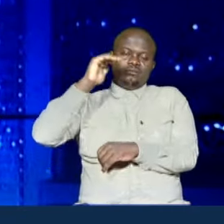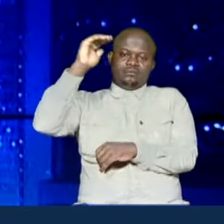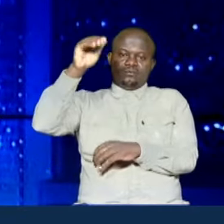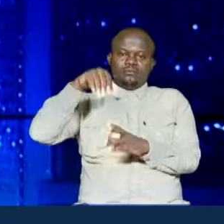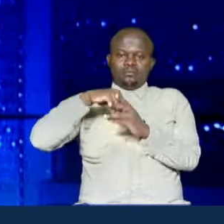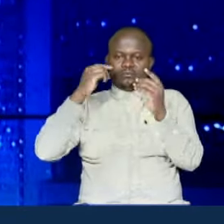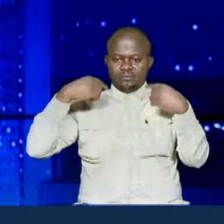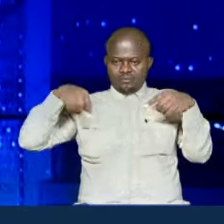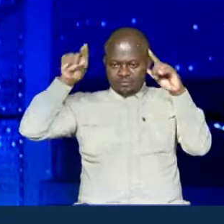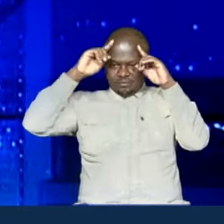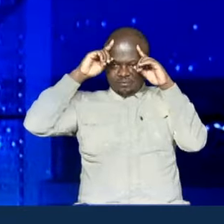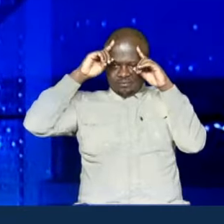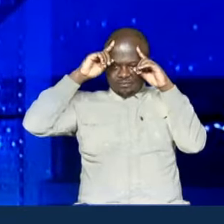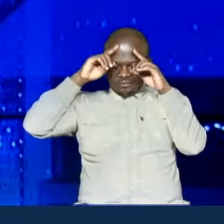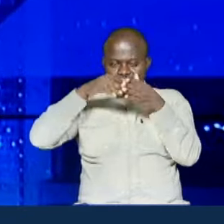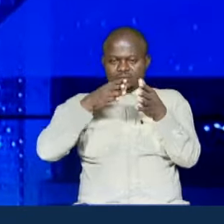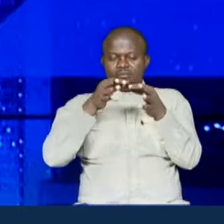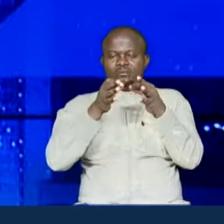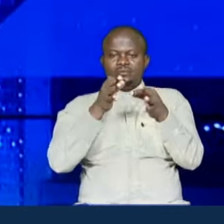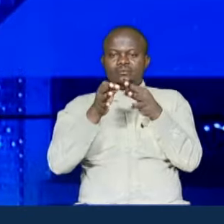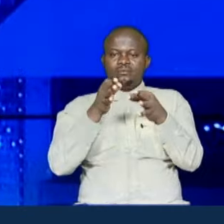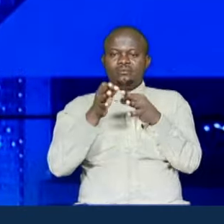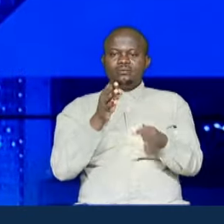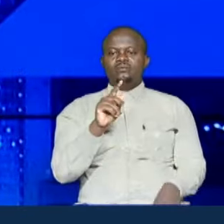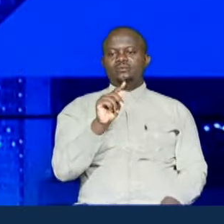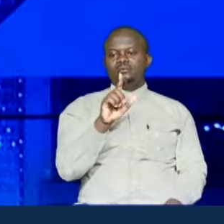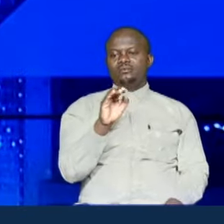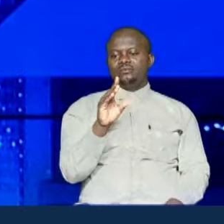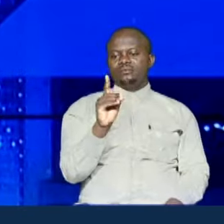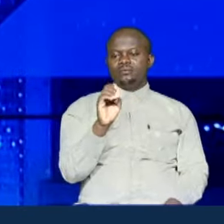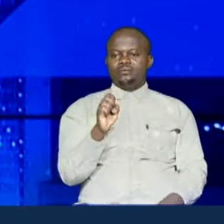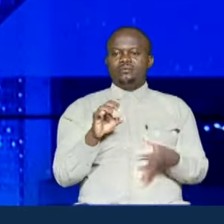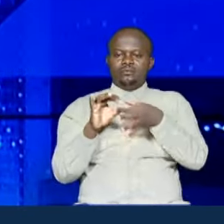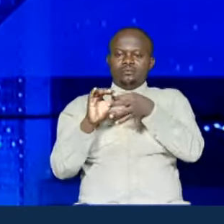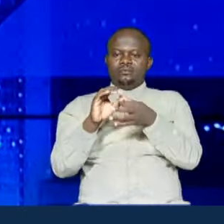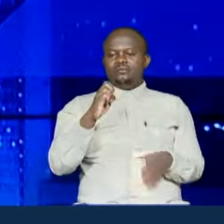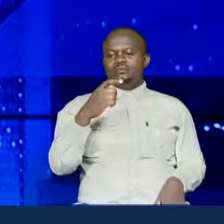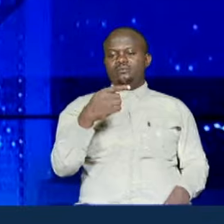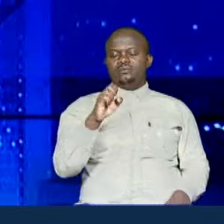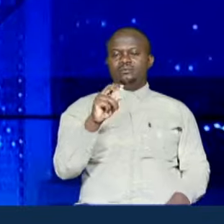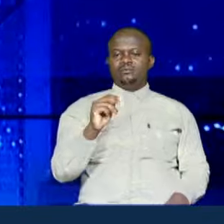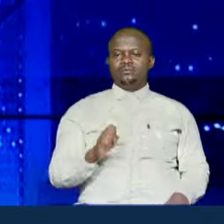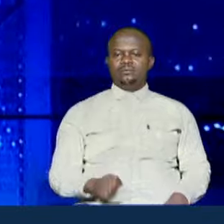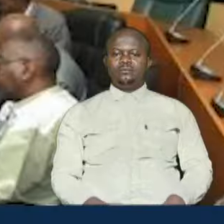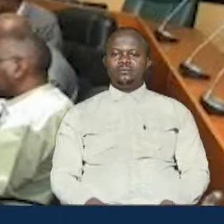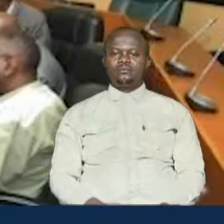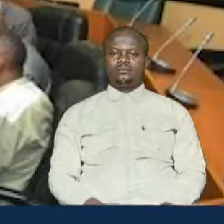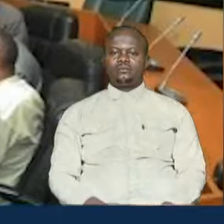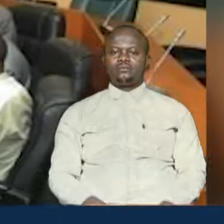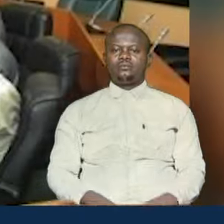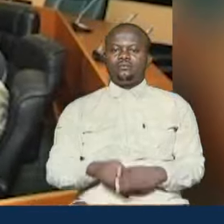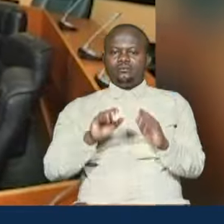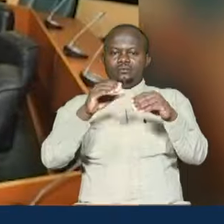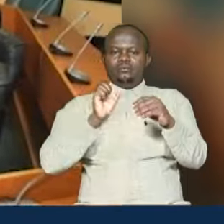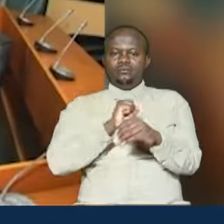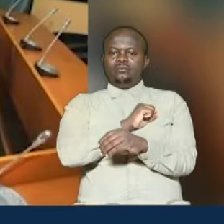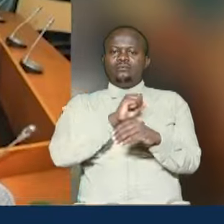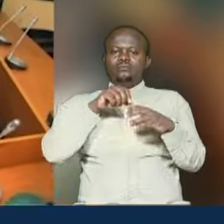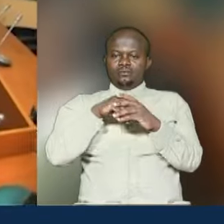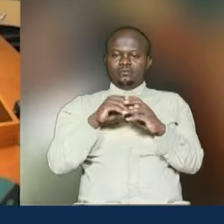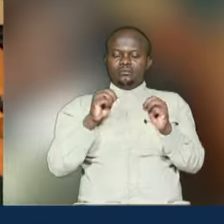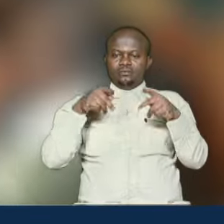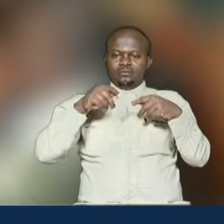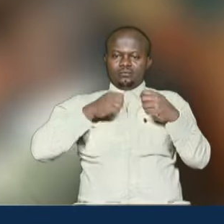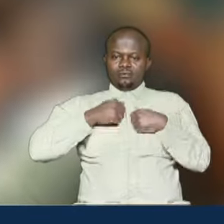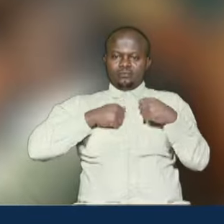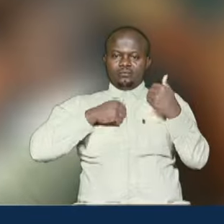za kaminuza. Ni nkuru yateguwe na Placide Ngirinshuti afatanije na Eugene Ndayisaba. Umutwe wa Sena mu nteko ishinga amategeko y'u